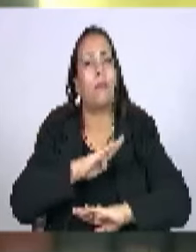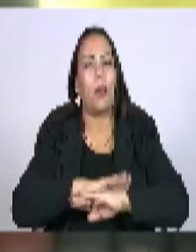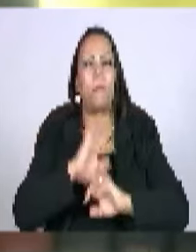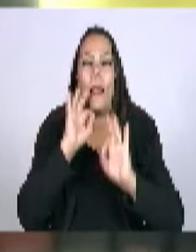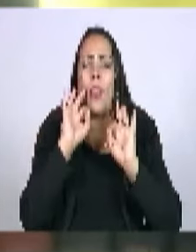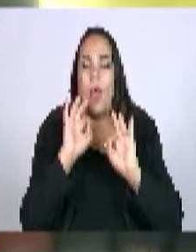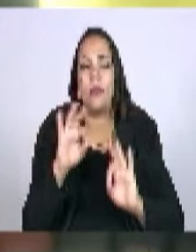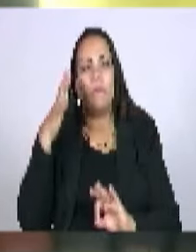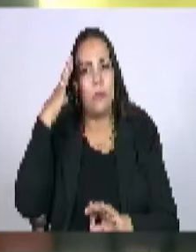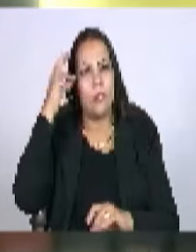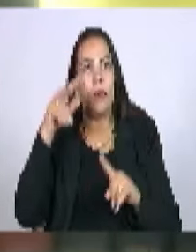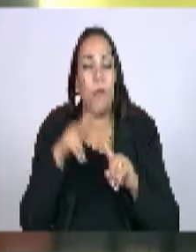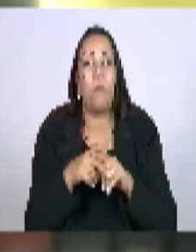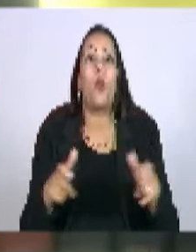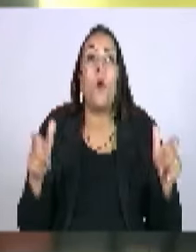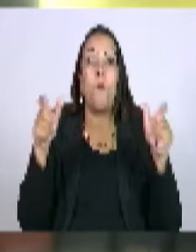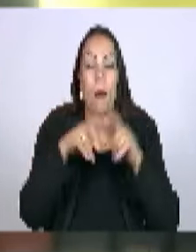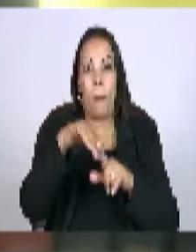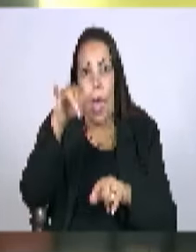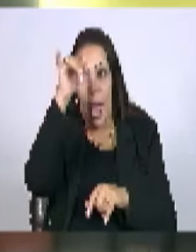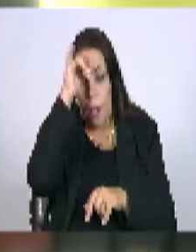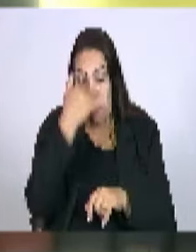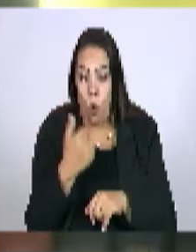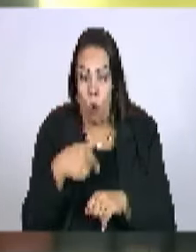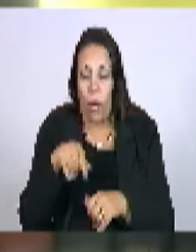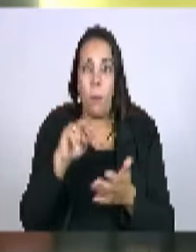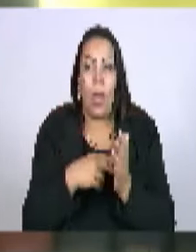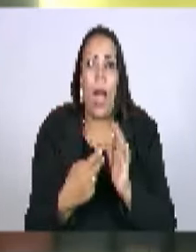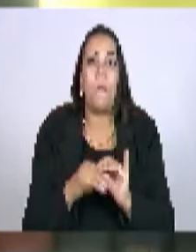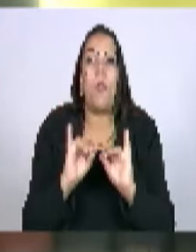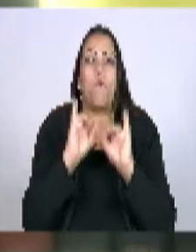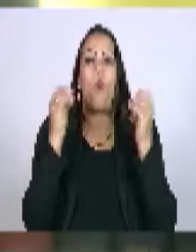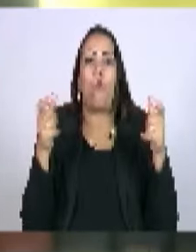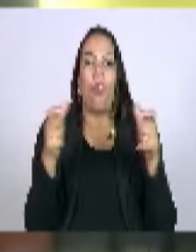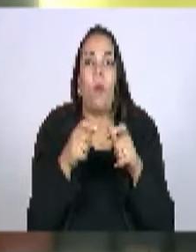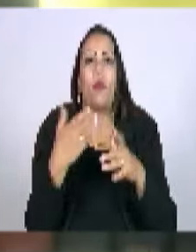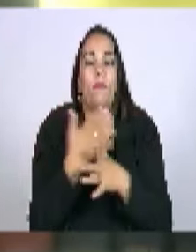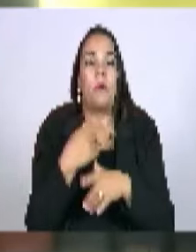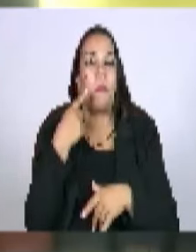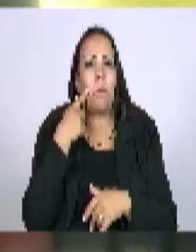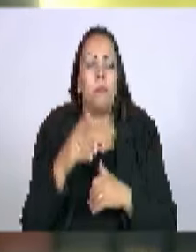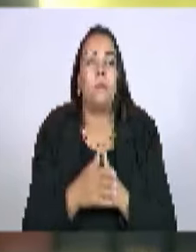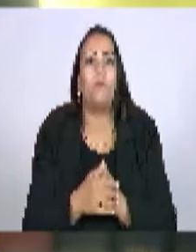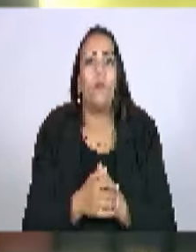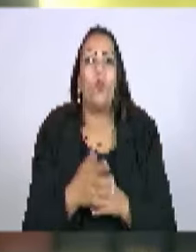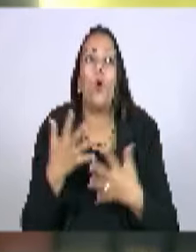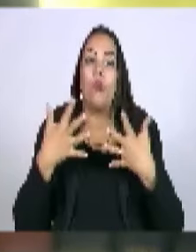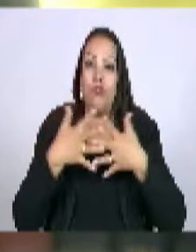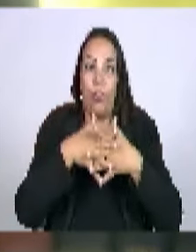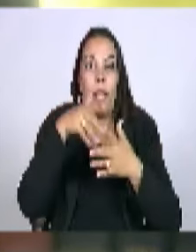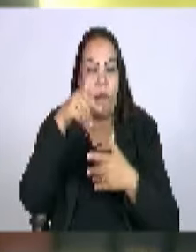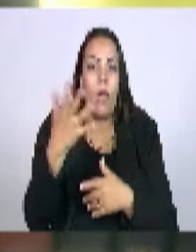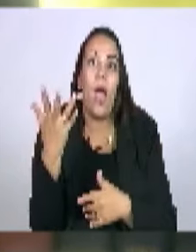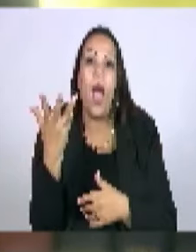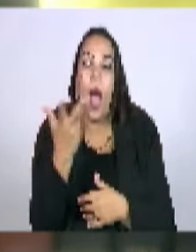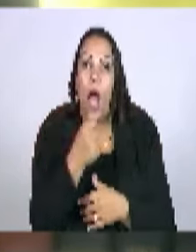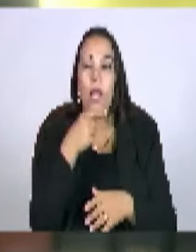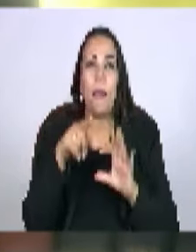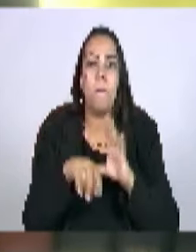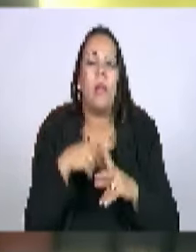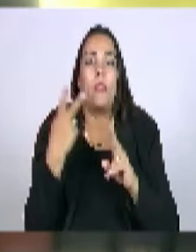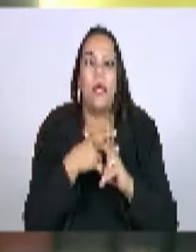الاصطناعي المجمع العلمي قريب كان عامل مؤتمر بهذا المعنى وشارك فيه عدد من الهيئات